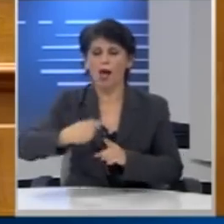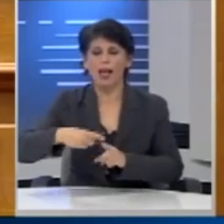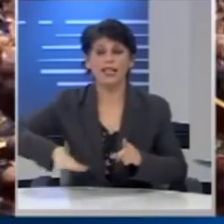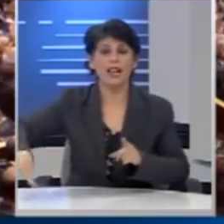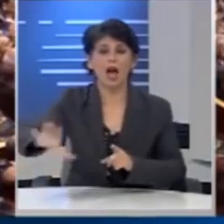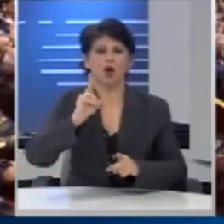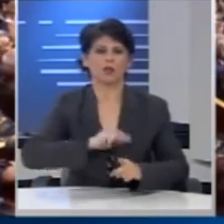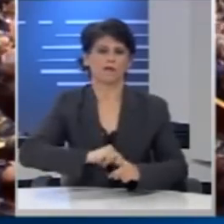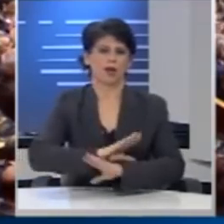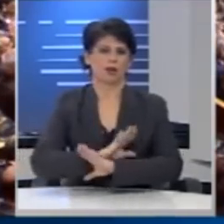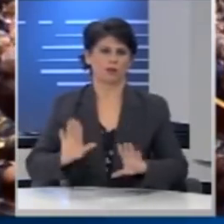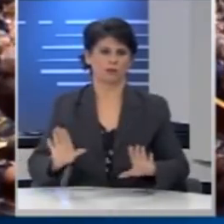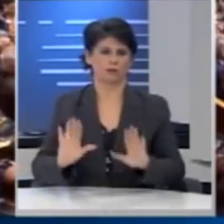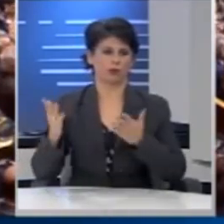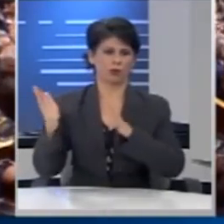λαού.